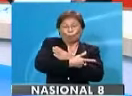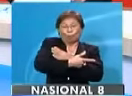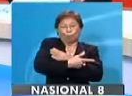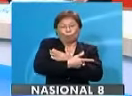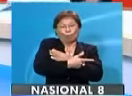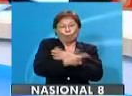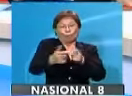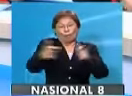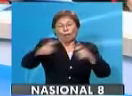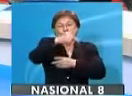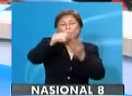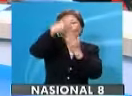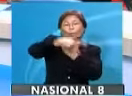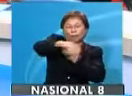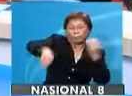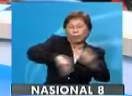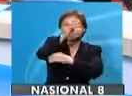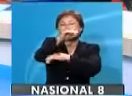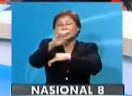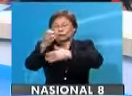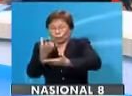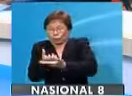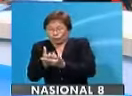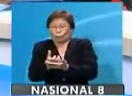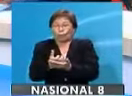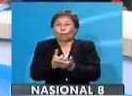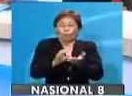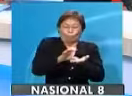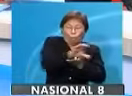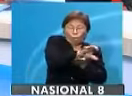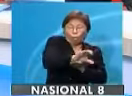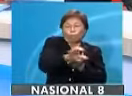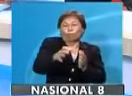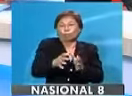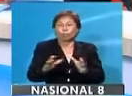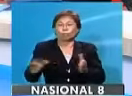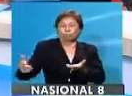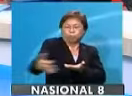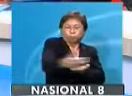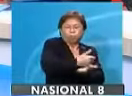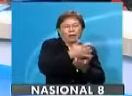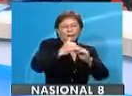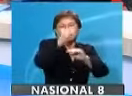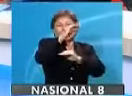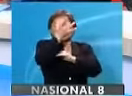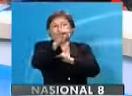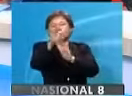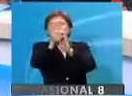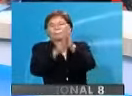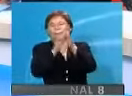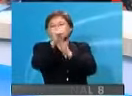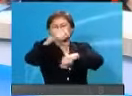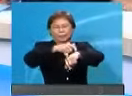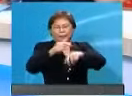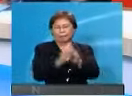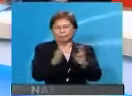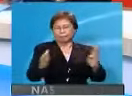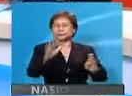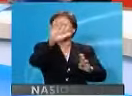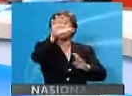tinggi program transformasi bioekonomi yang dijangka meraih pelaburan terkumpul melebihi rm8 bilion dalam tempoh 5